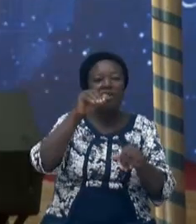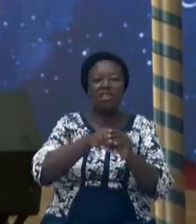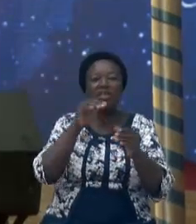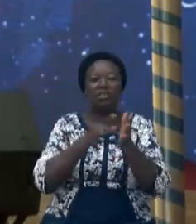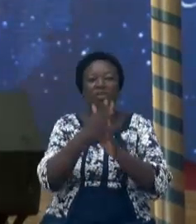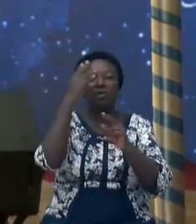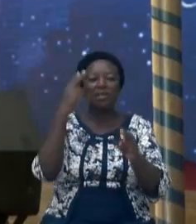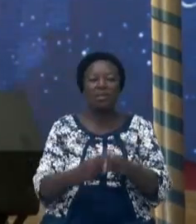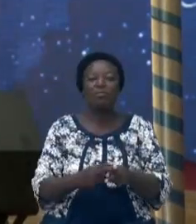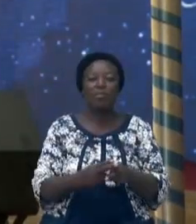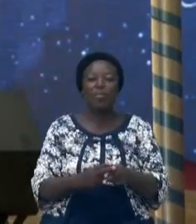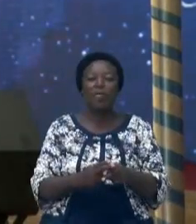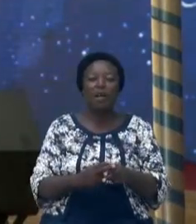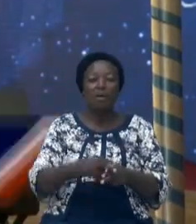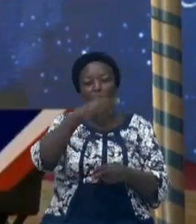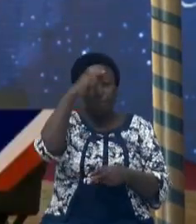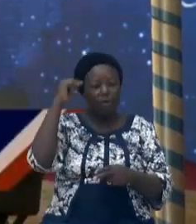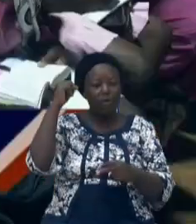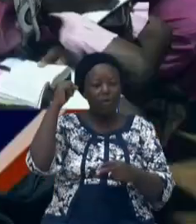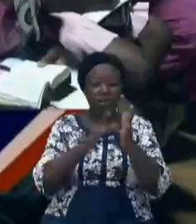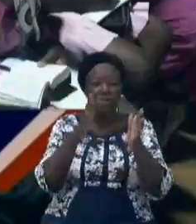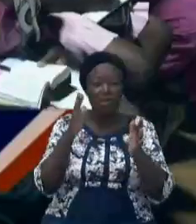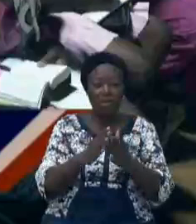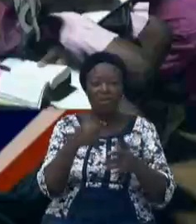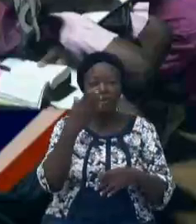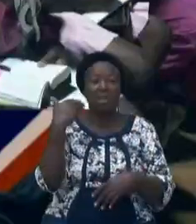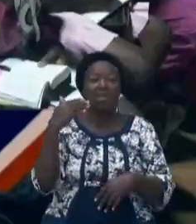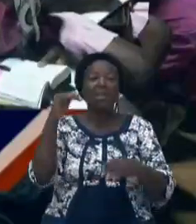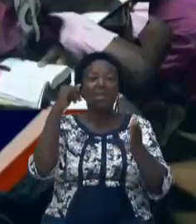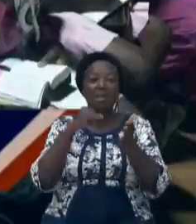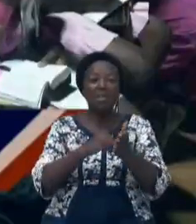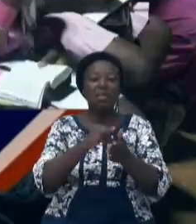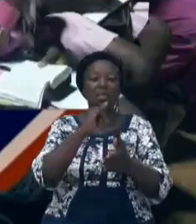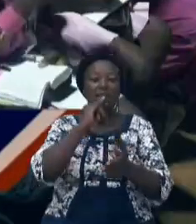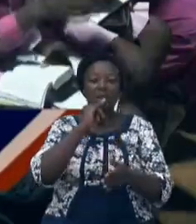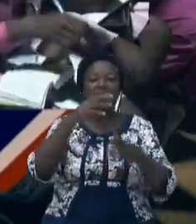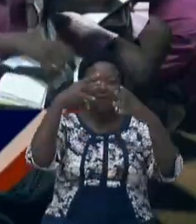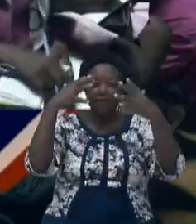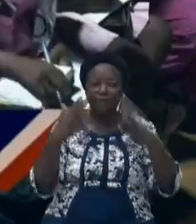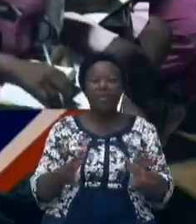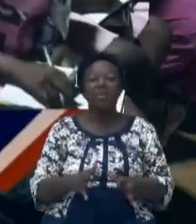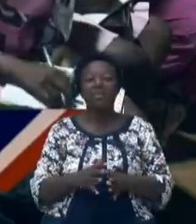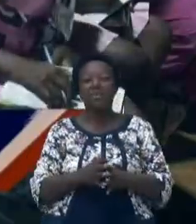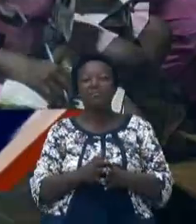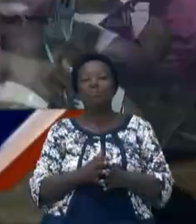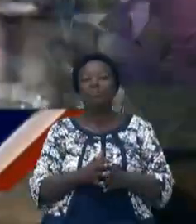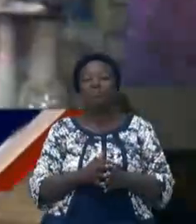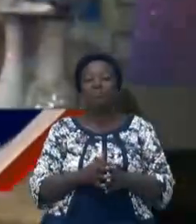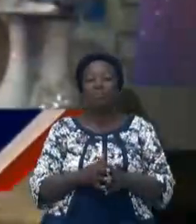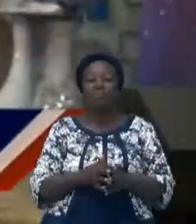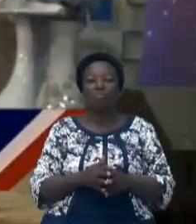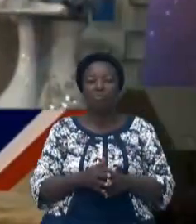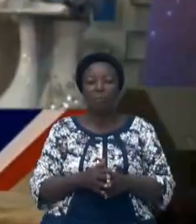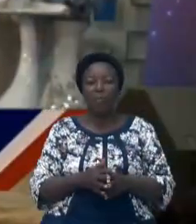complètement pour ne plus s'en souvenir au nom de jésus parce que j'ai ce que ça dit tout est